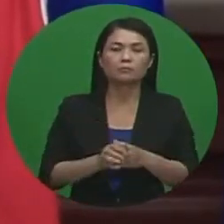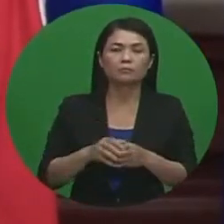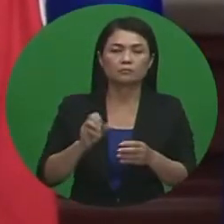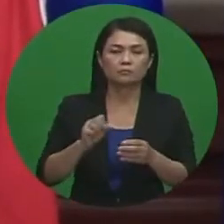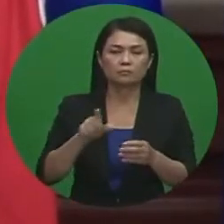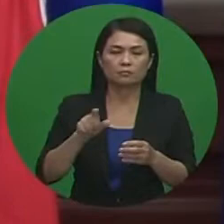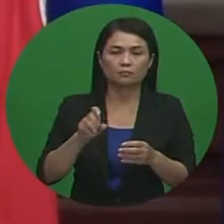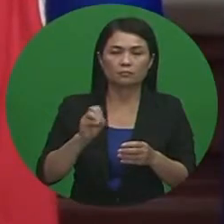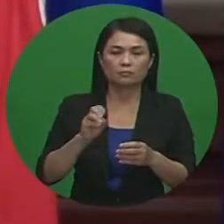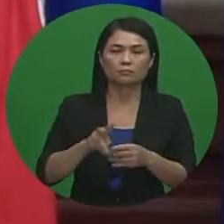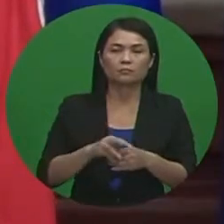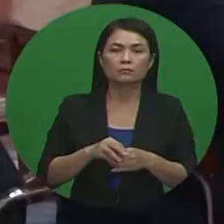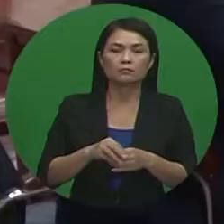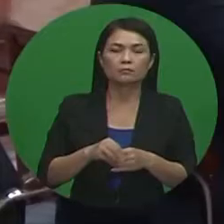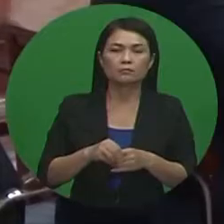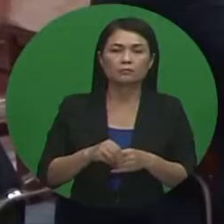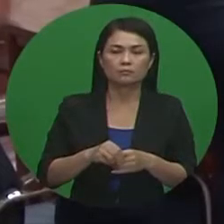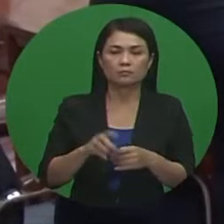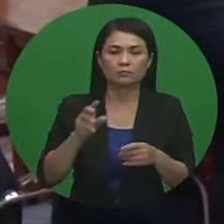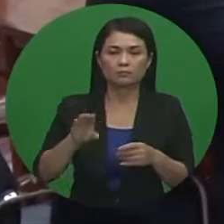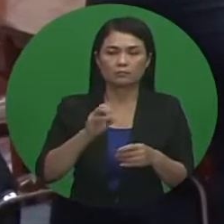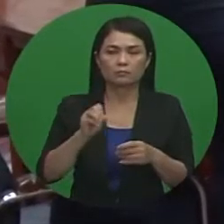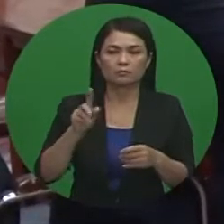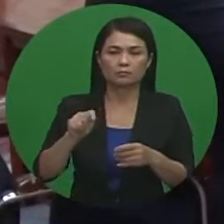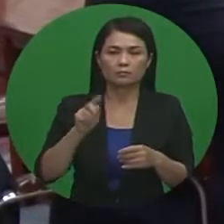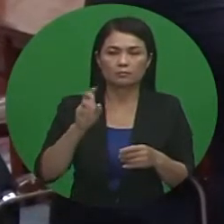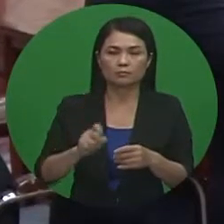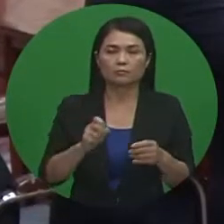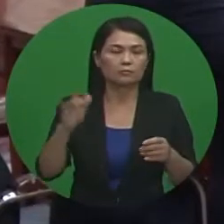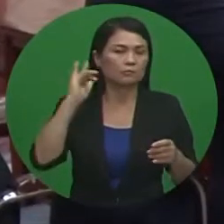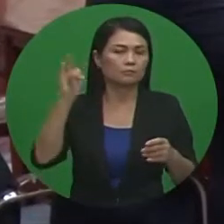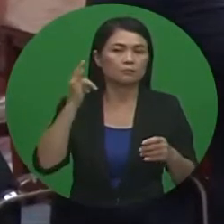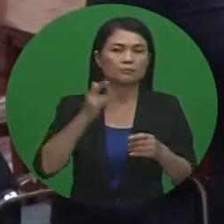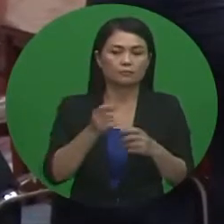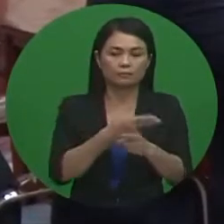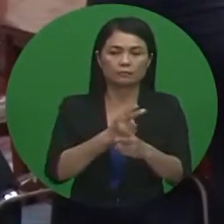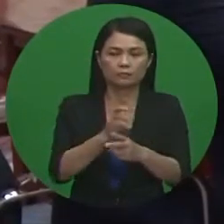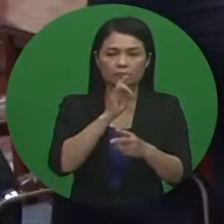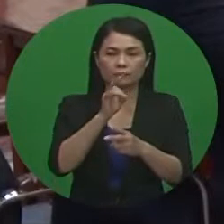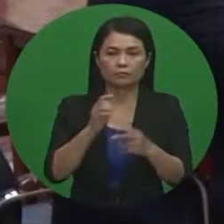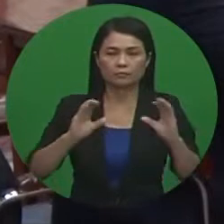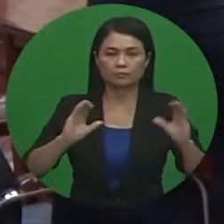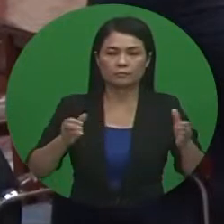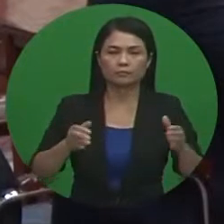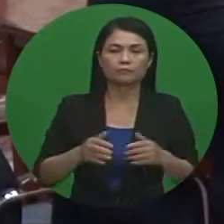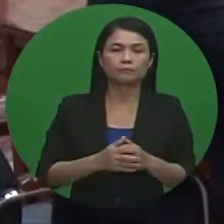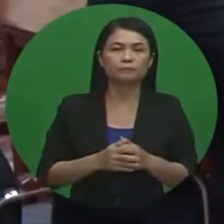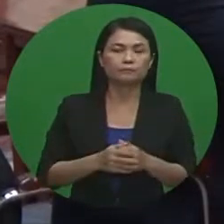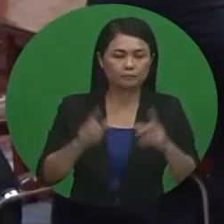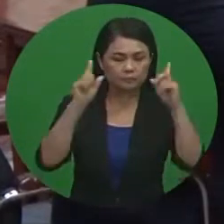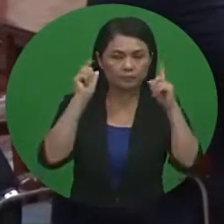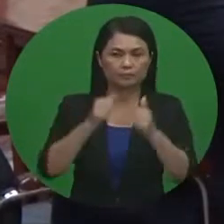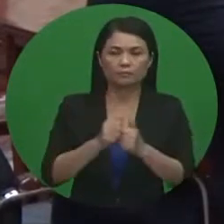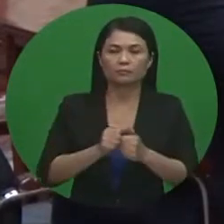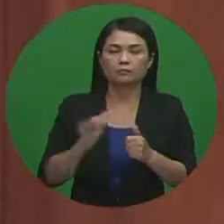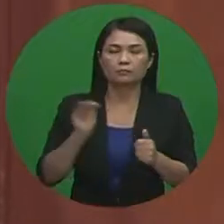Olow Intellectual Property Co Ltd ធ្វើបទបង្ហាញស្ដីពីផលិតផលពិតរបស់ក្រុមហ៊ុនឯកឧត្តមសរ